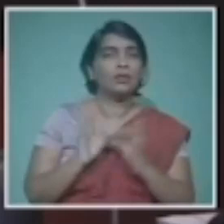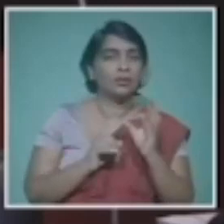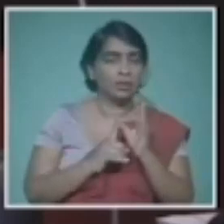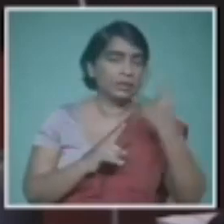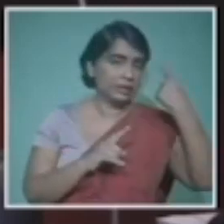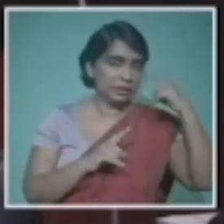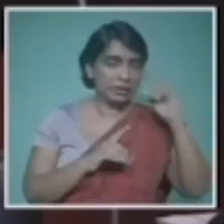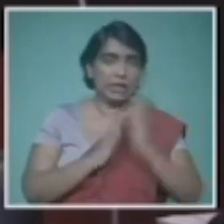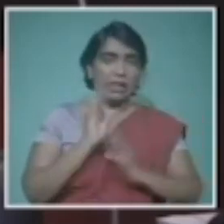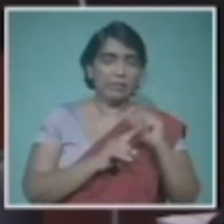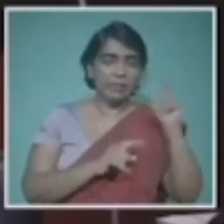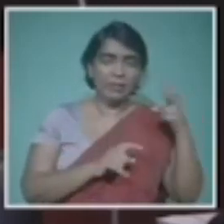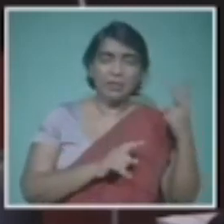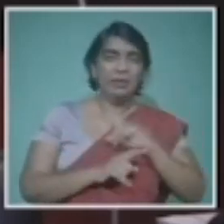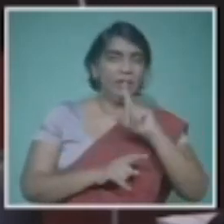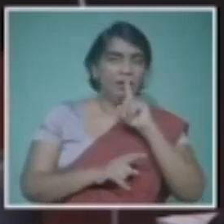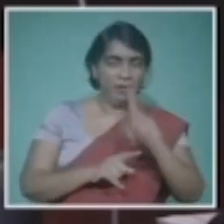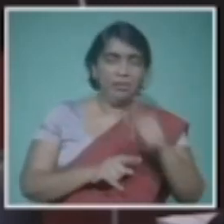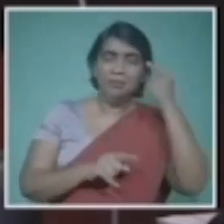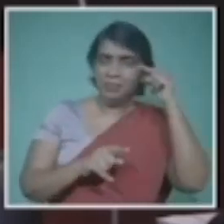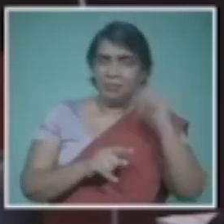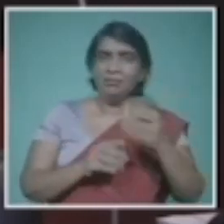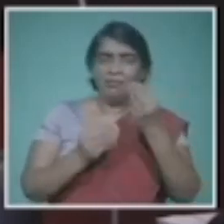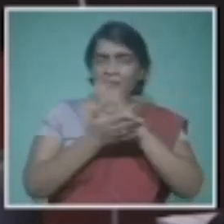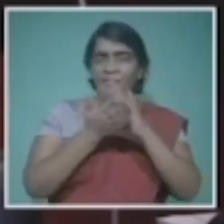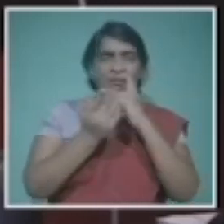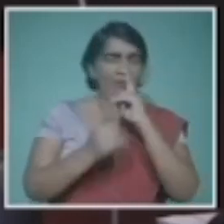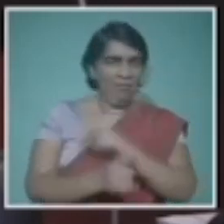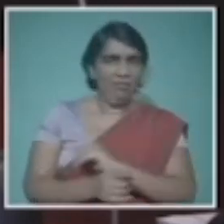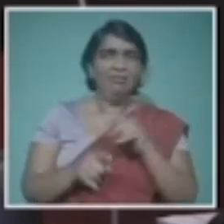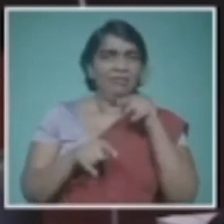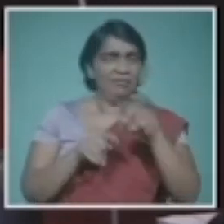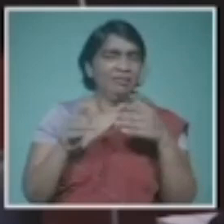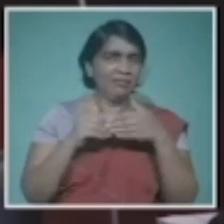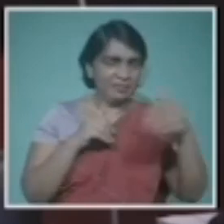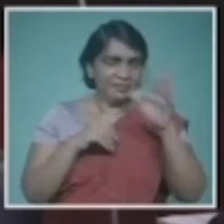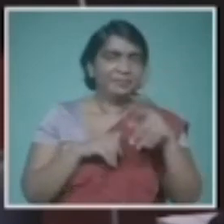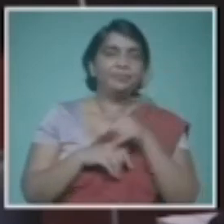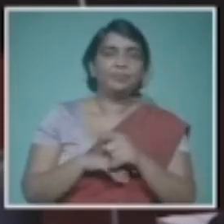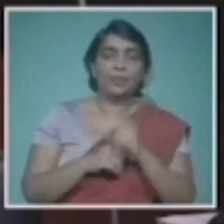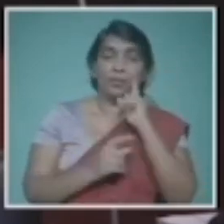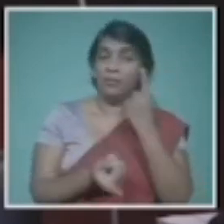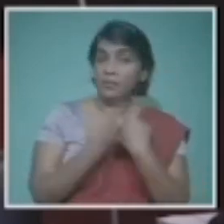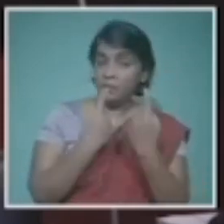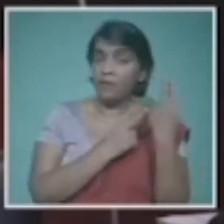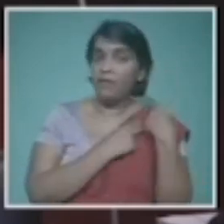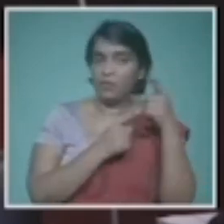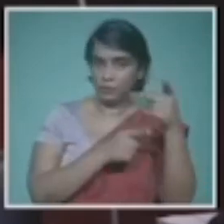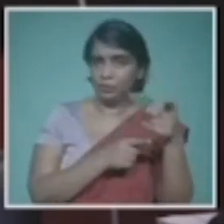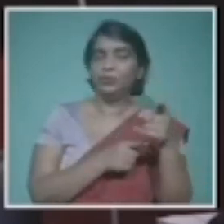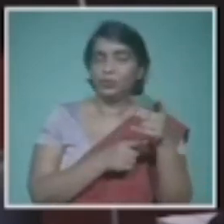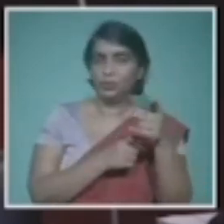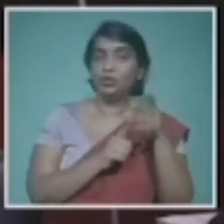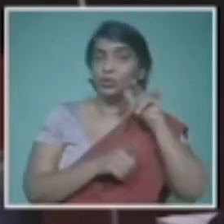ඊයේ අපේ මන්ත්‍රීතුමාලා දෙන්නෙක් ඉදිරිපත් කරපු කාරණේට යම් පැහැදිලි කිරීමක් කරේ. දැන් මේකෙදි නියාමනේ තියෙන ඔබතුමාලට